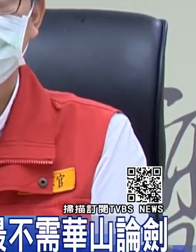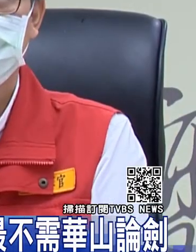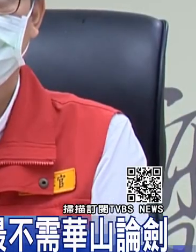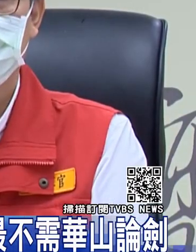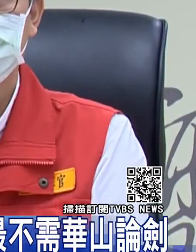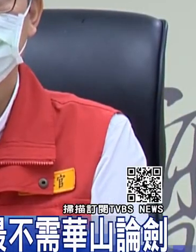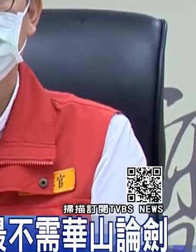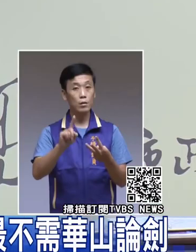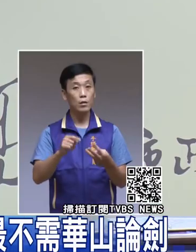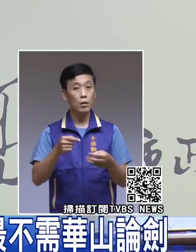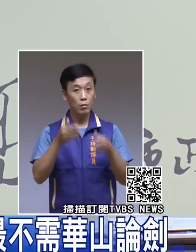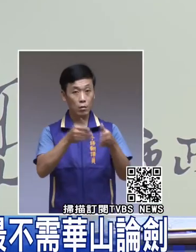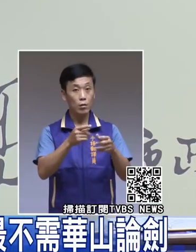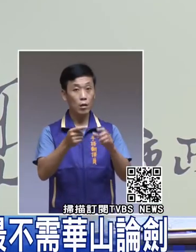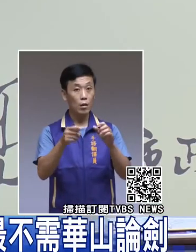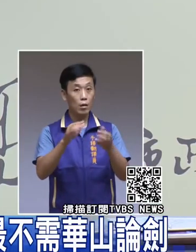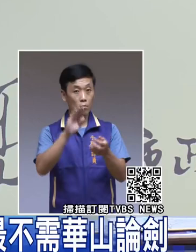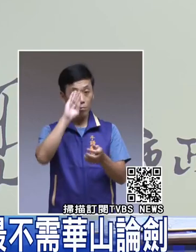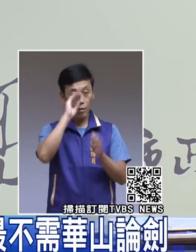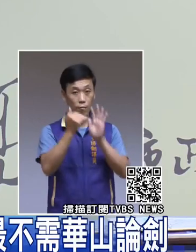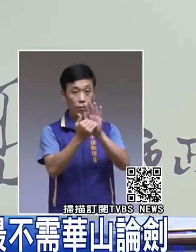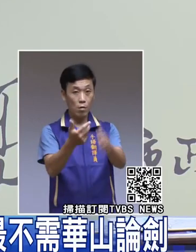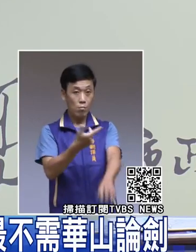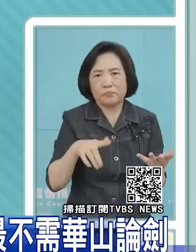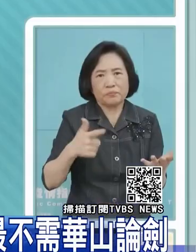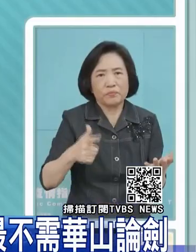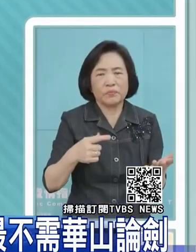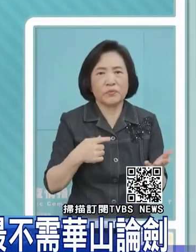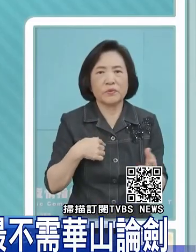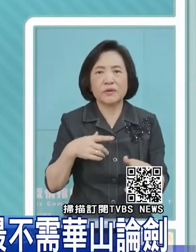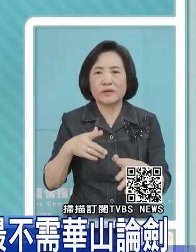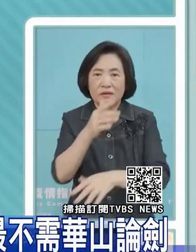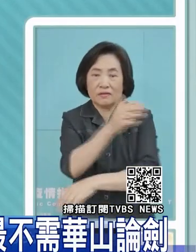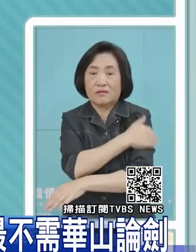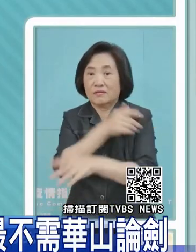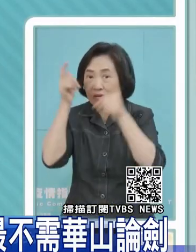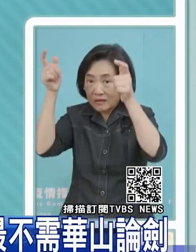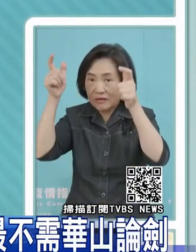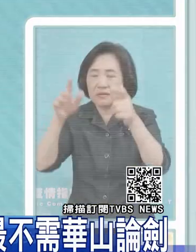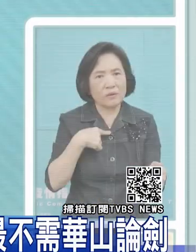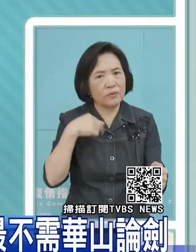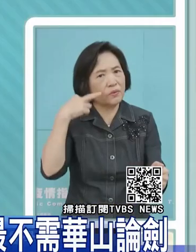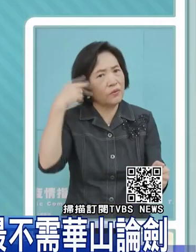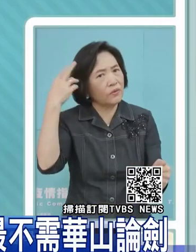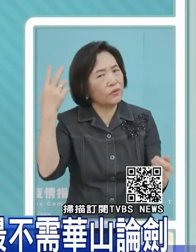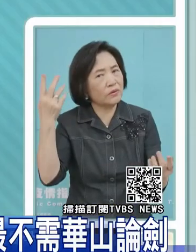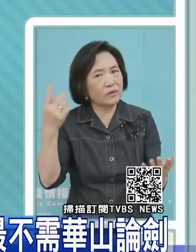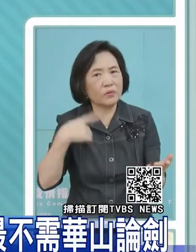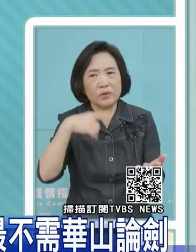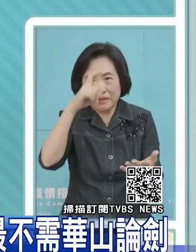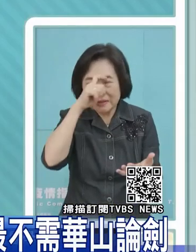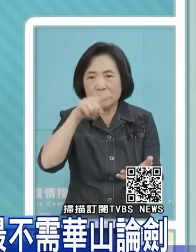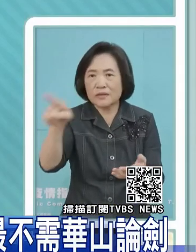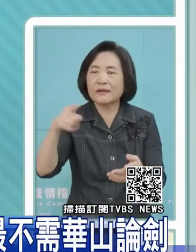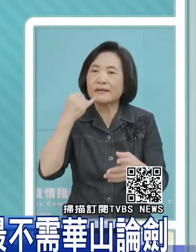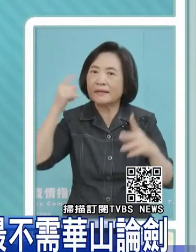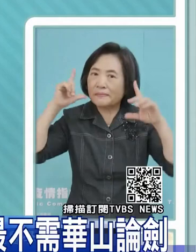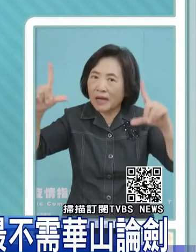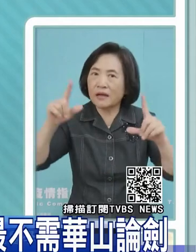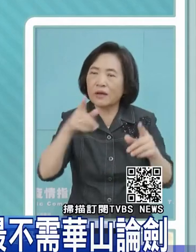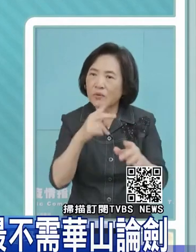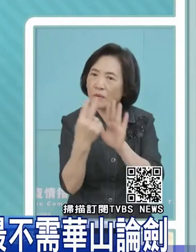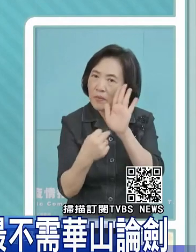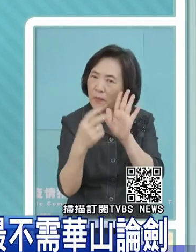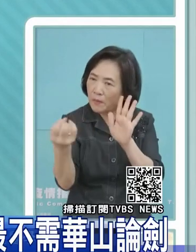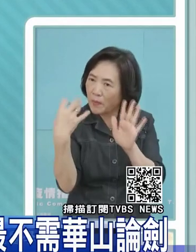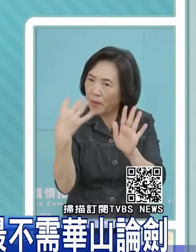底的 X-Men 群聚案导致高雄市二十几天的本土零确诊破功，市府经过调查，源头指向台北市，没想到